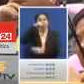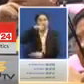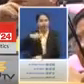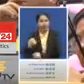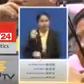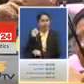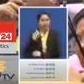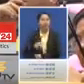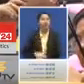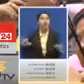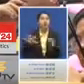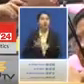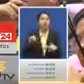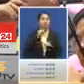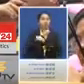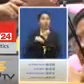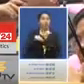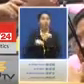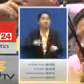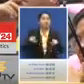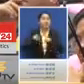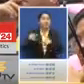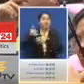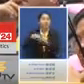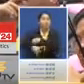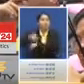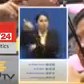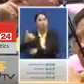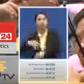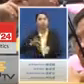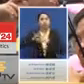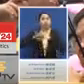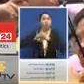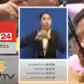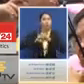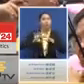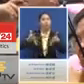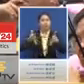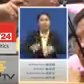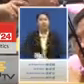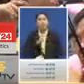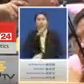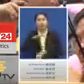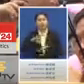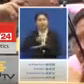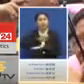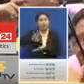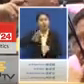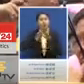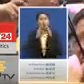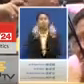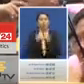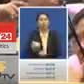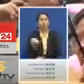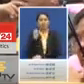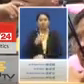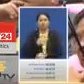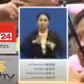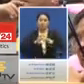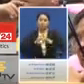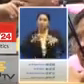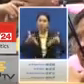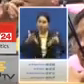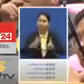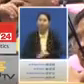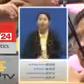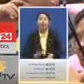มีภูมิคุ้มกันเช่นตะวันตกไม่ห่วงถ้าสถาบันครอบครัว ของเราเข้มแข็งผมไม่ห่วง